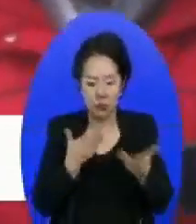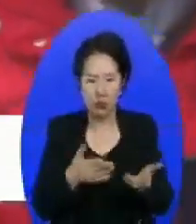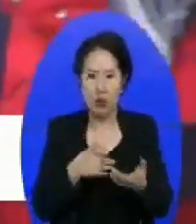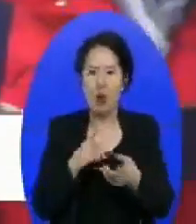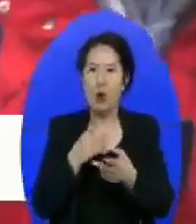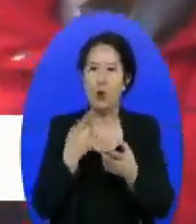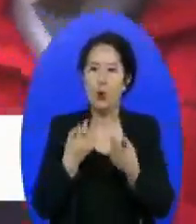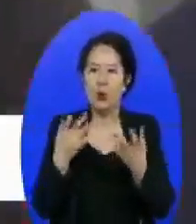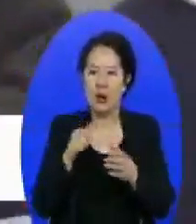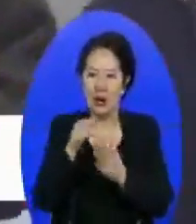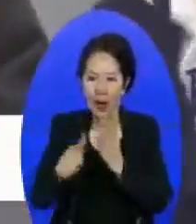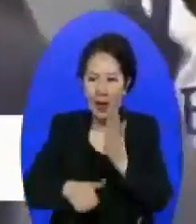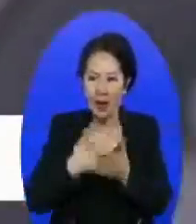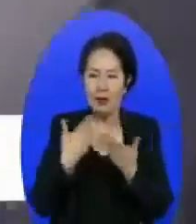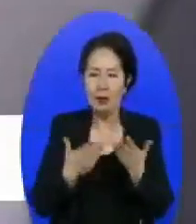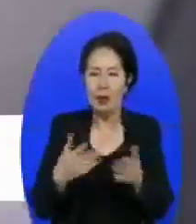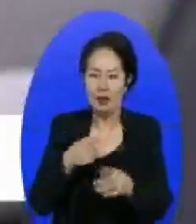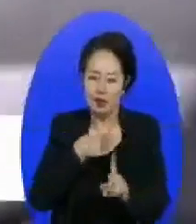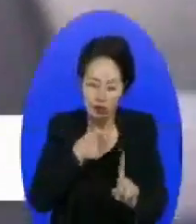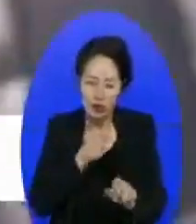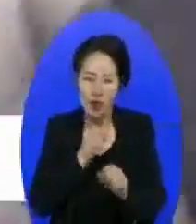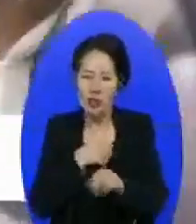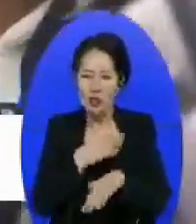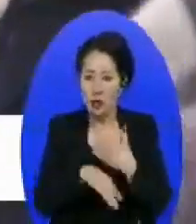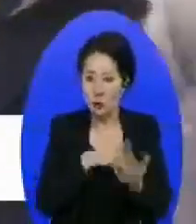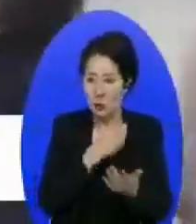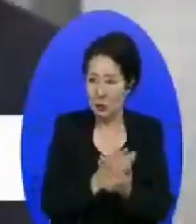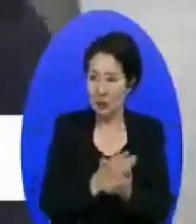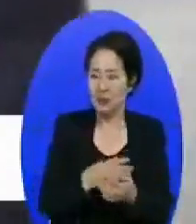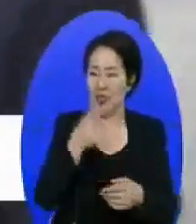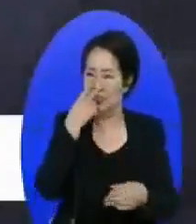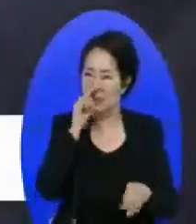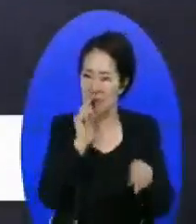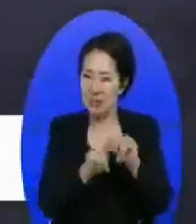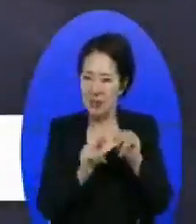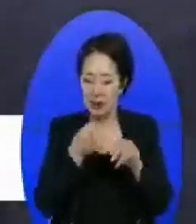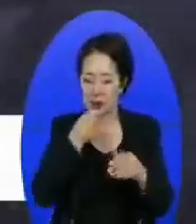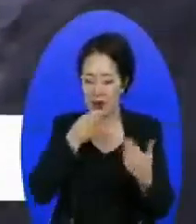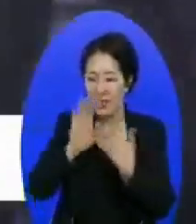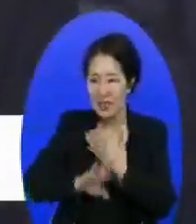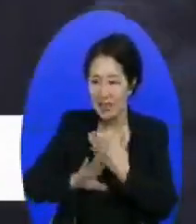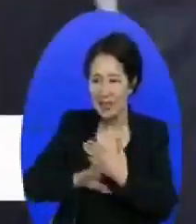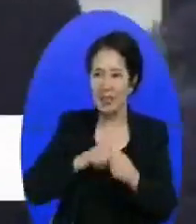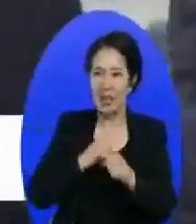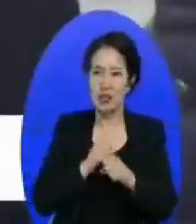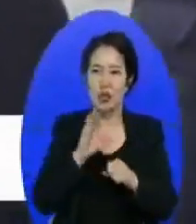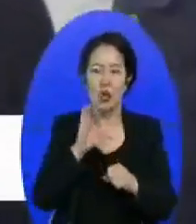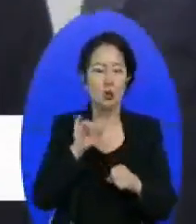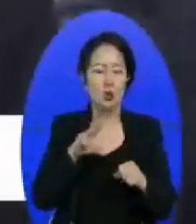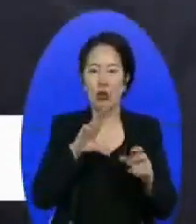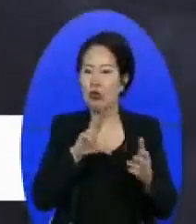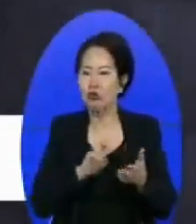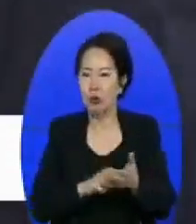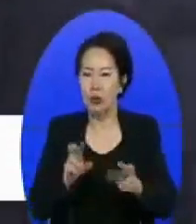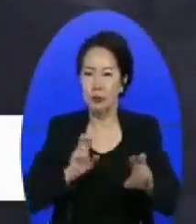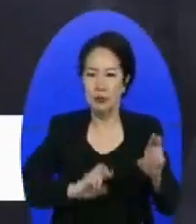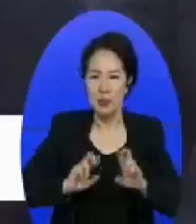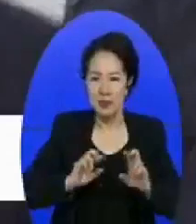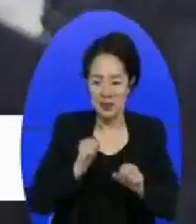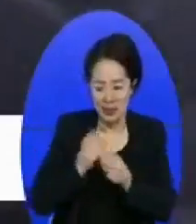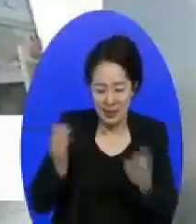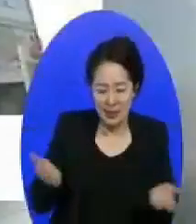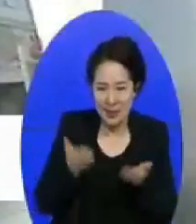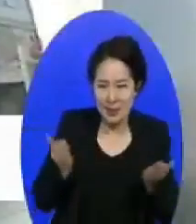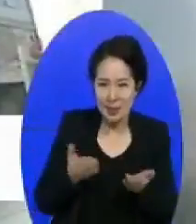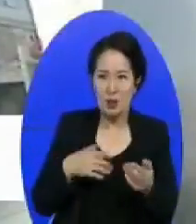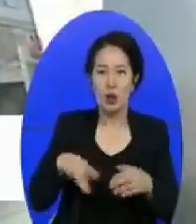хангалтыг тогтвортой барих чиглэлд бүх хүчээ дайчилж байгаагийн зэрэгцээ хяналт урдчлан сэргийлэх арга хэмжээг сулруулахгүйгээр бизнесийн үйл ажиллагааг сэргээхэд